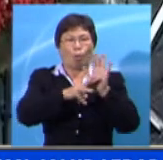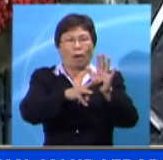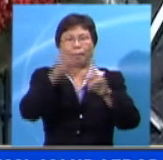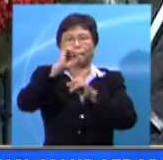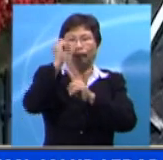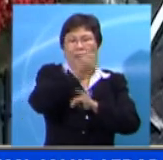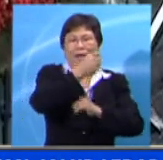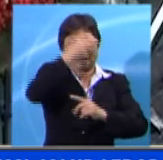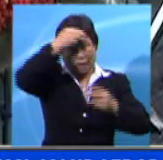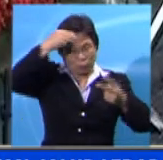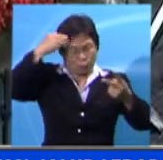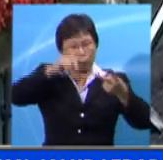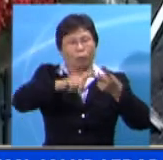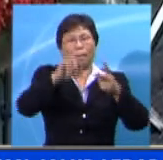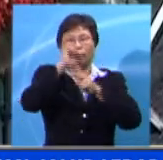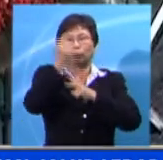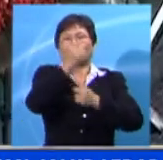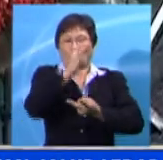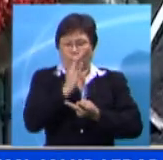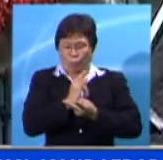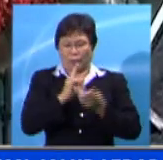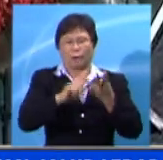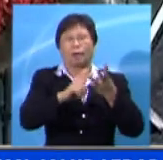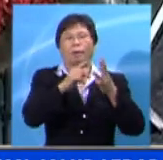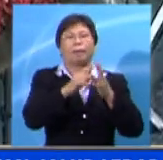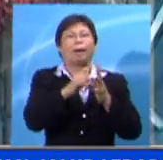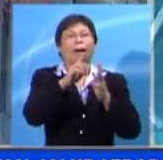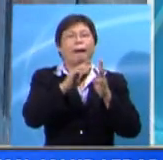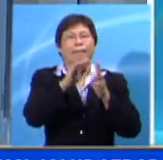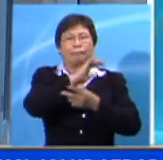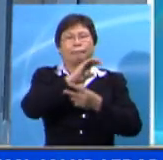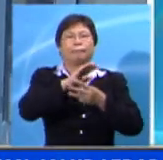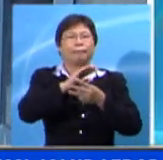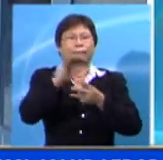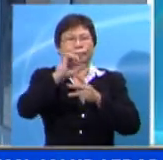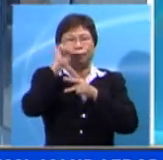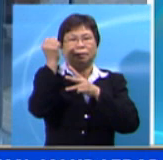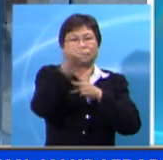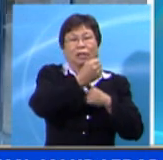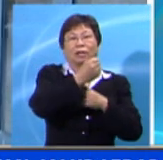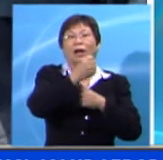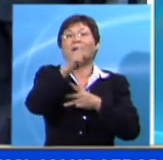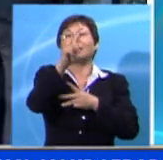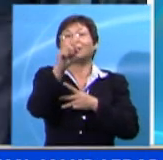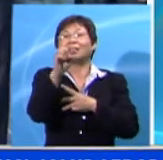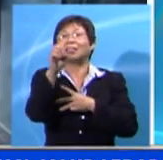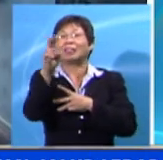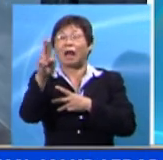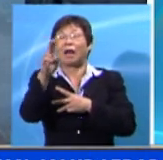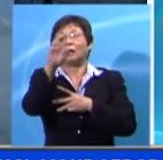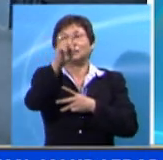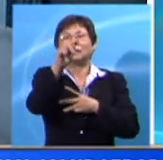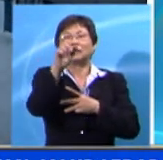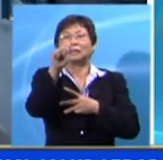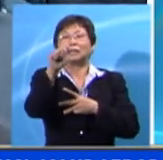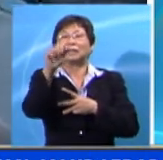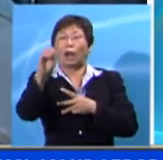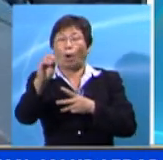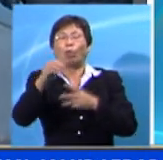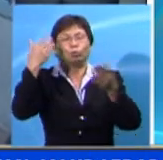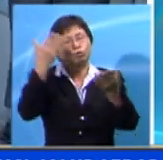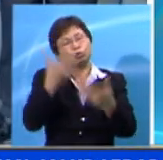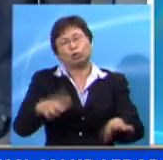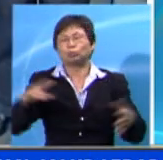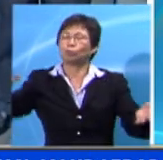persatuan Hindu persatuan Buddhis persatuan tau dan juga persatuan gwara Malaysia telah pun tiba di Belanda kira-kira pukul